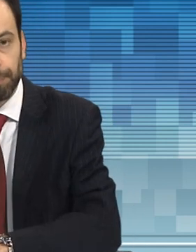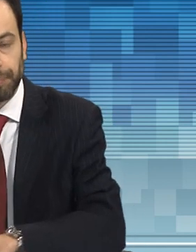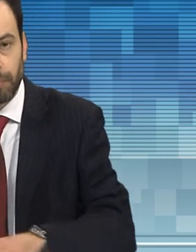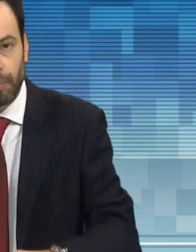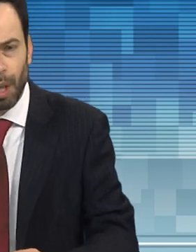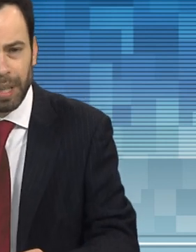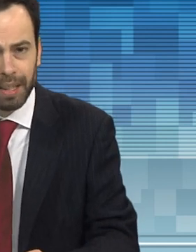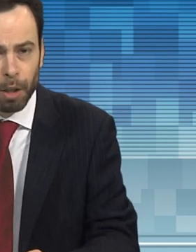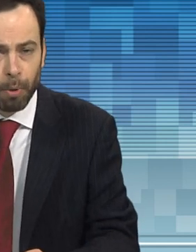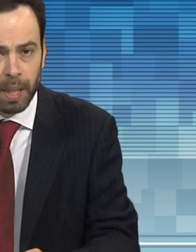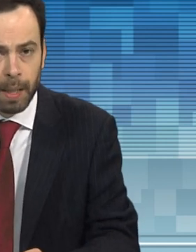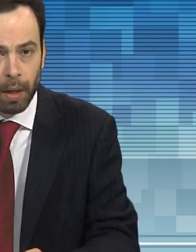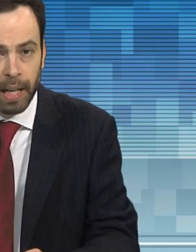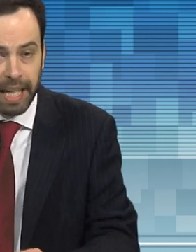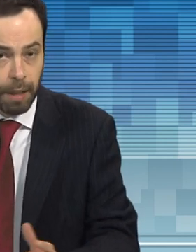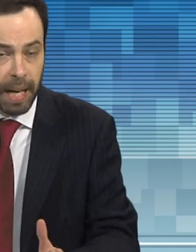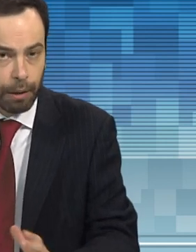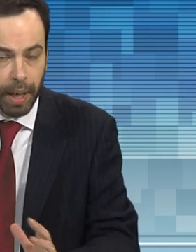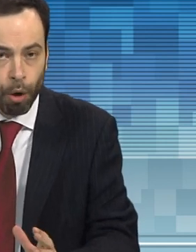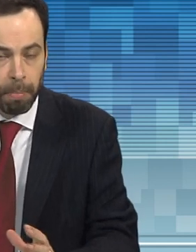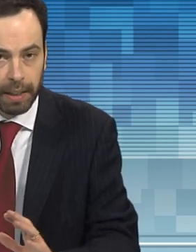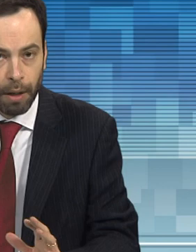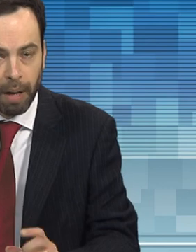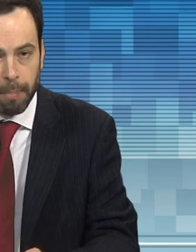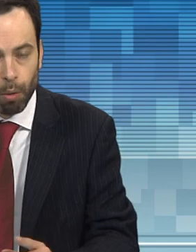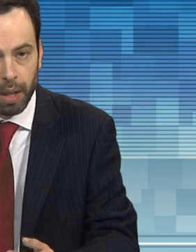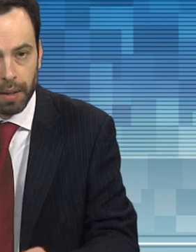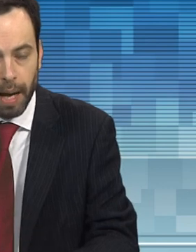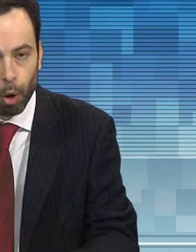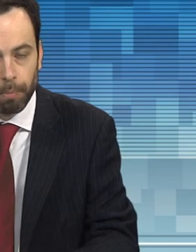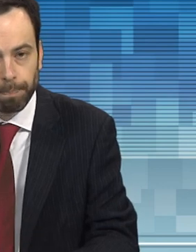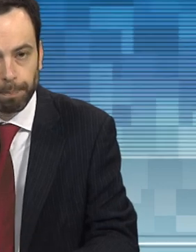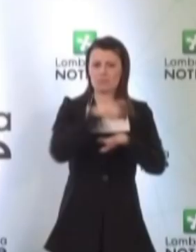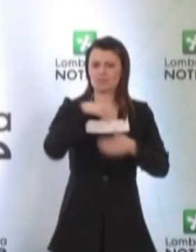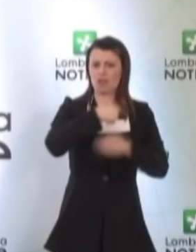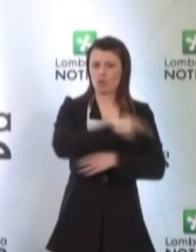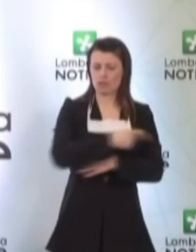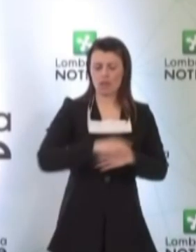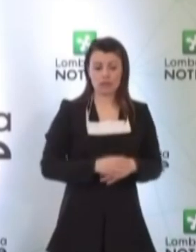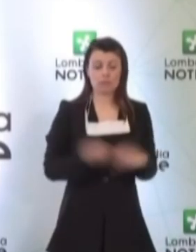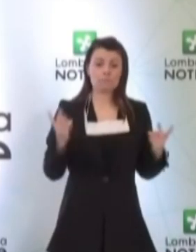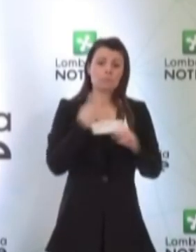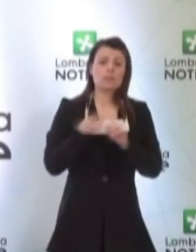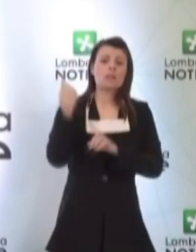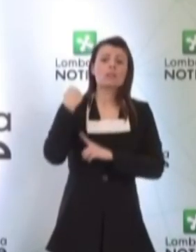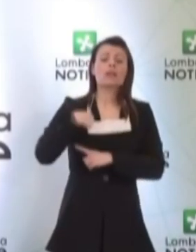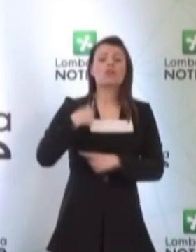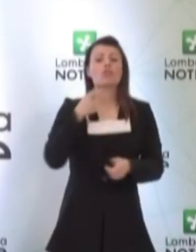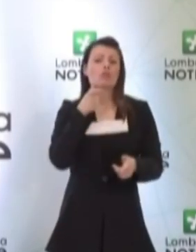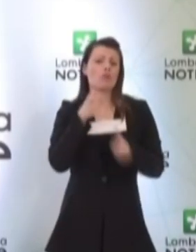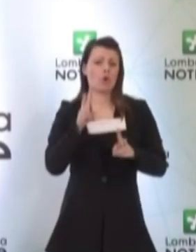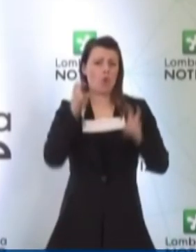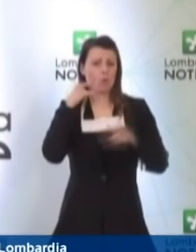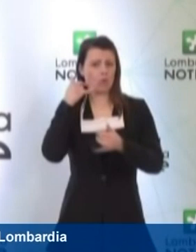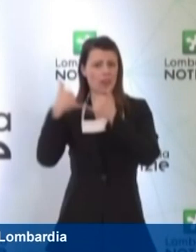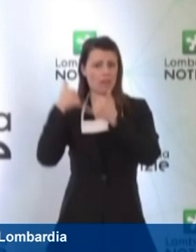questa disposizione e ha spiegato che in Lombardia non cambia nulla. Sentiamolo. Ieri ho avuto un colloquio telefonico